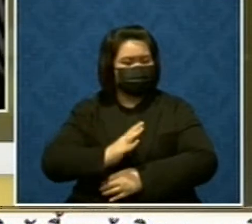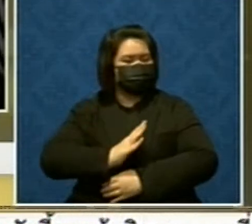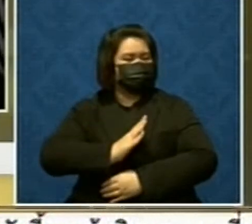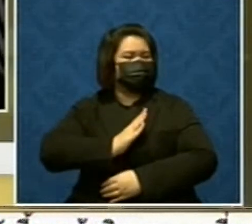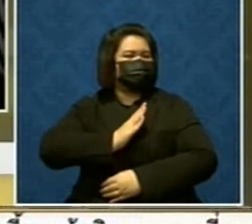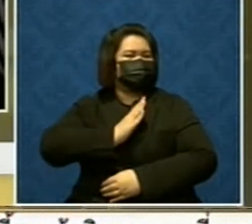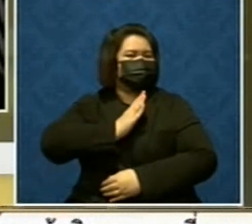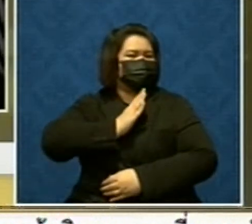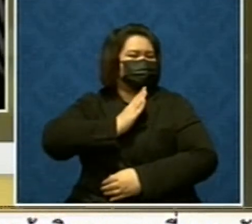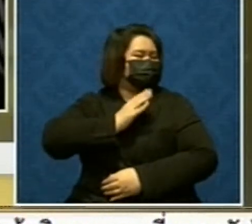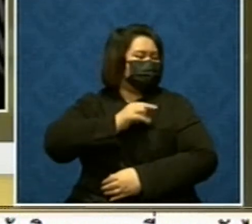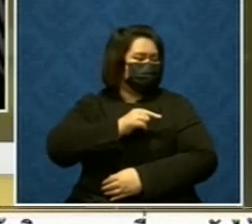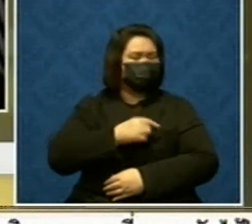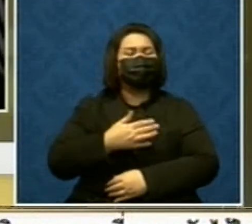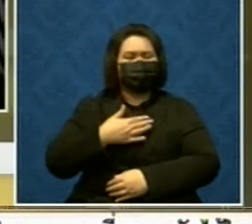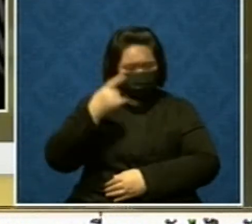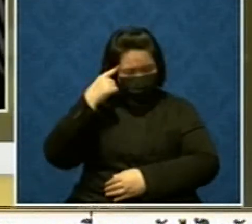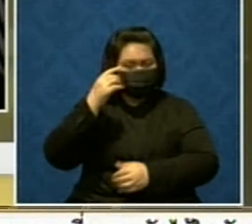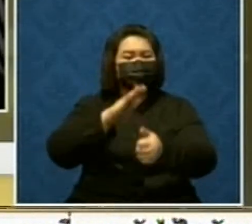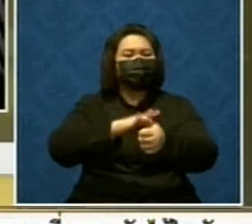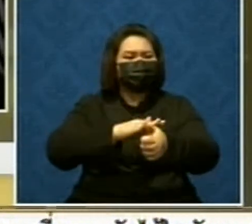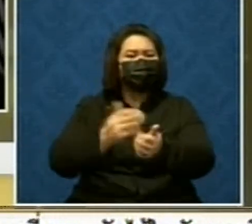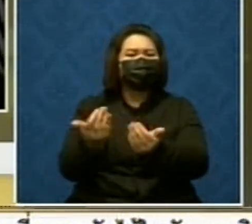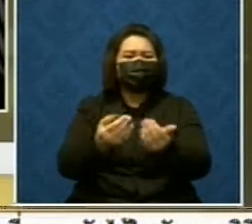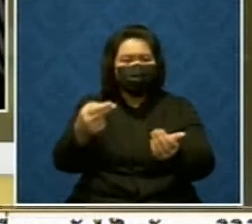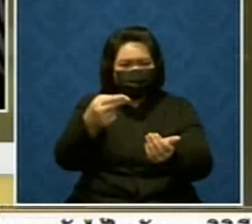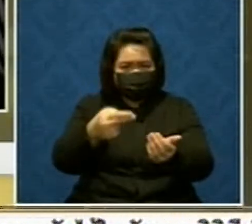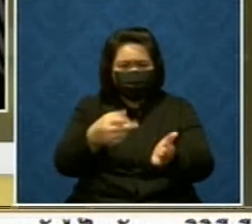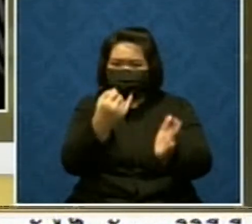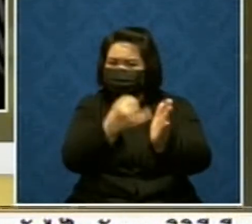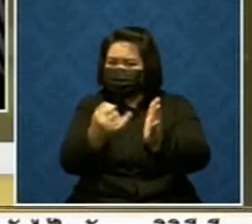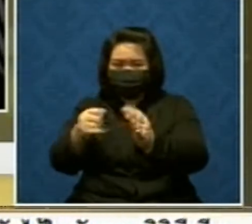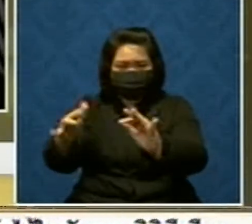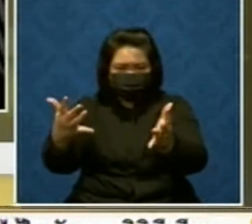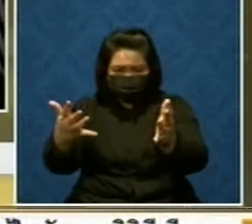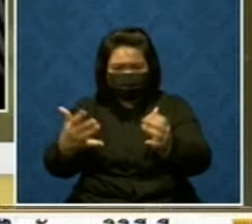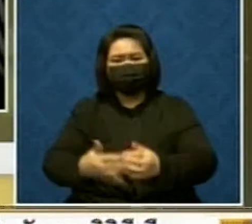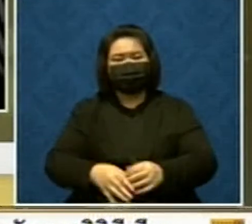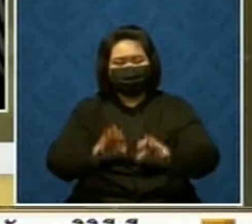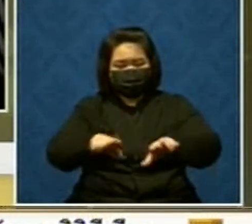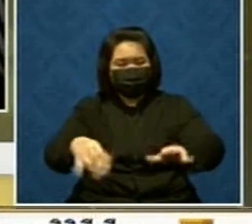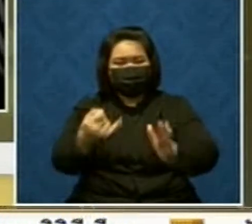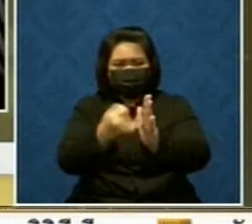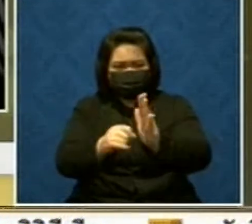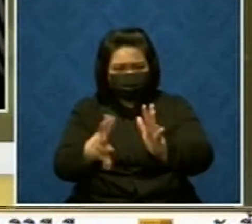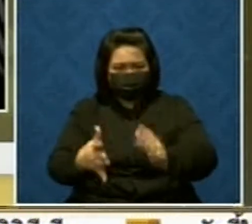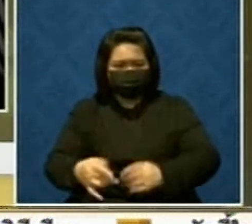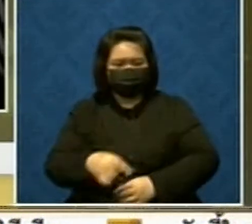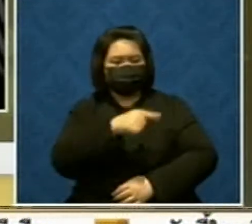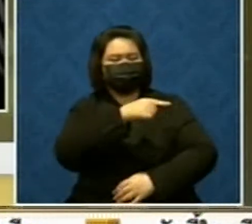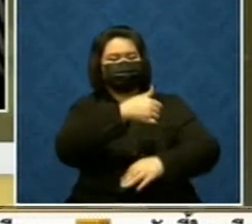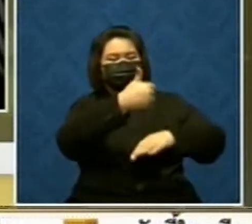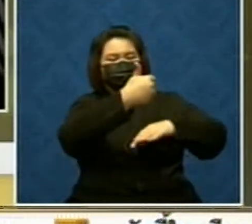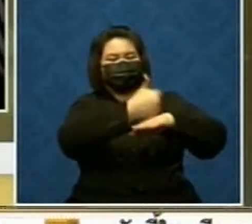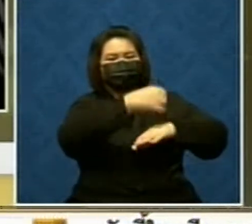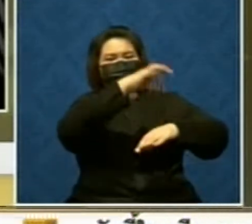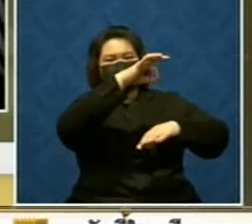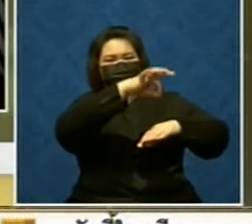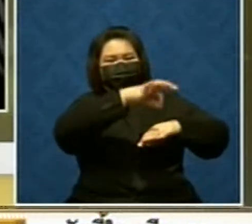มเห็นใจครับเด็กๆลูกหลานที่เป็นไม่ใช่ความผิดของลูกหลานไม่ใช่ความผิดของเด็กๆความผิดของคนแต่งตั้ง